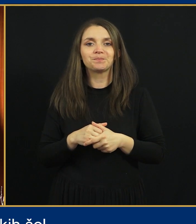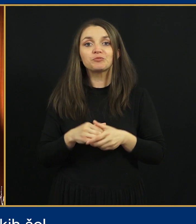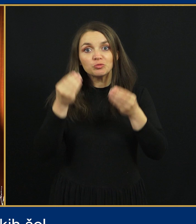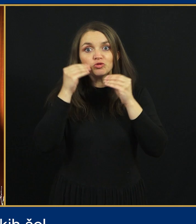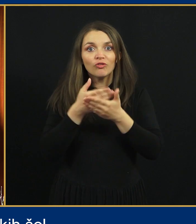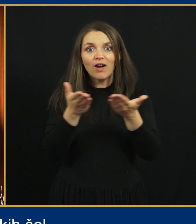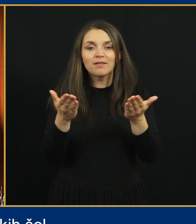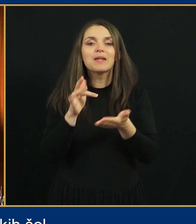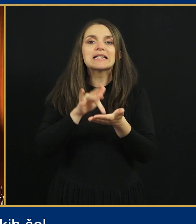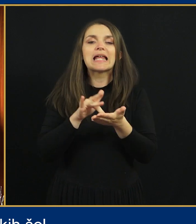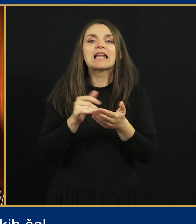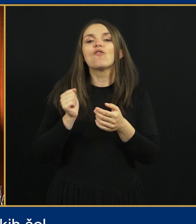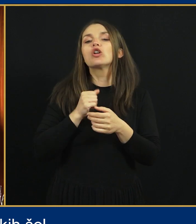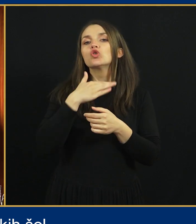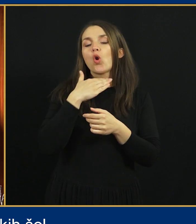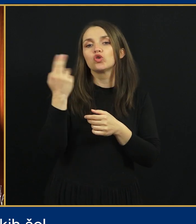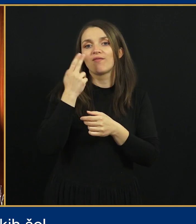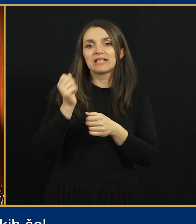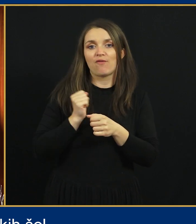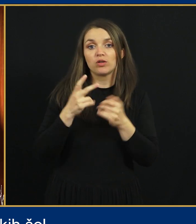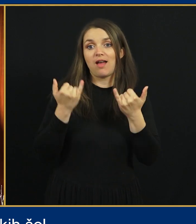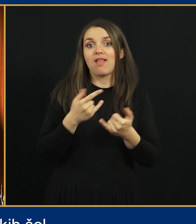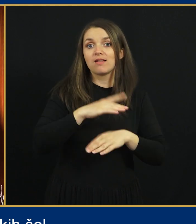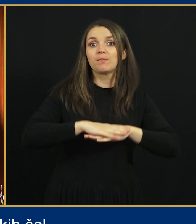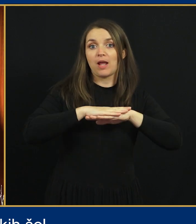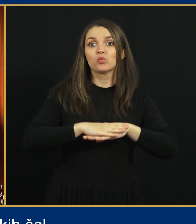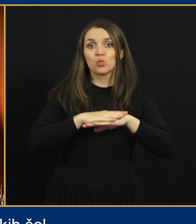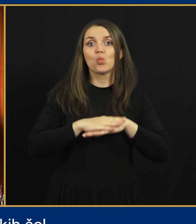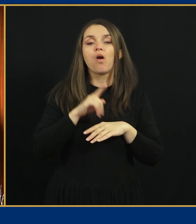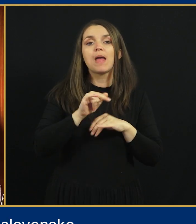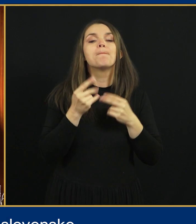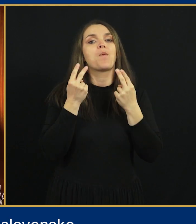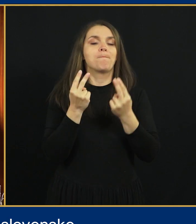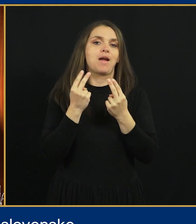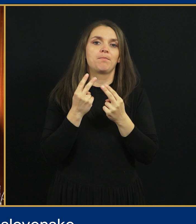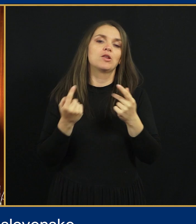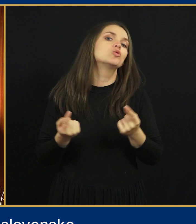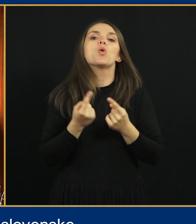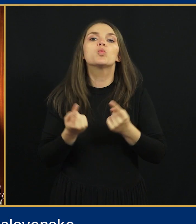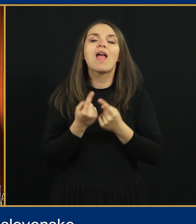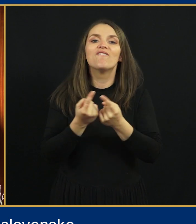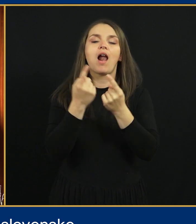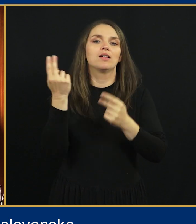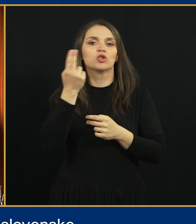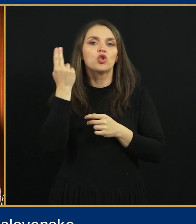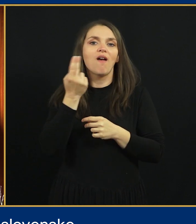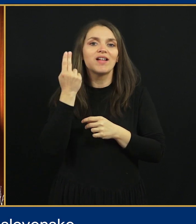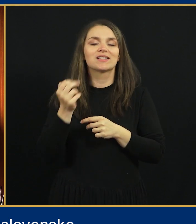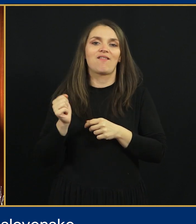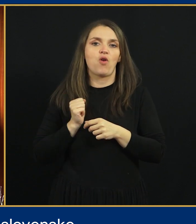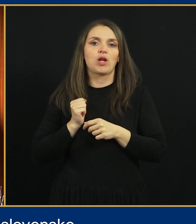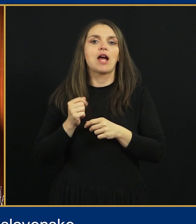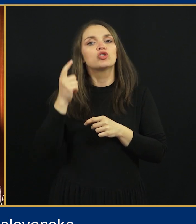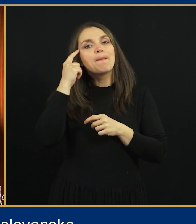Spoštovani, Center vojaških šol Slovenske vojske, ki danes praznuje, je pomemben spodbujevalec